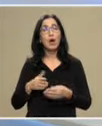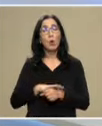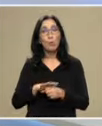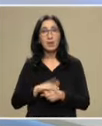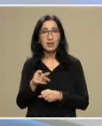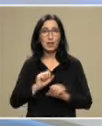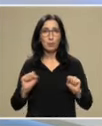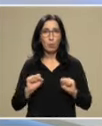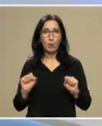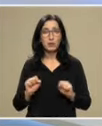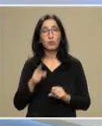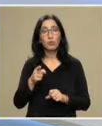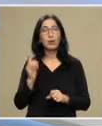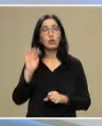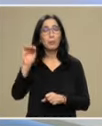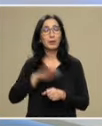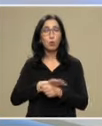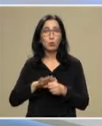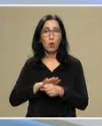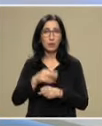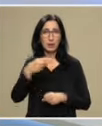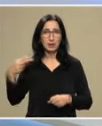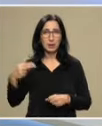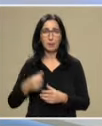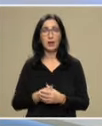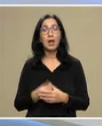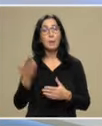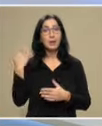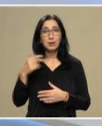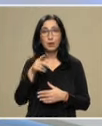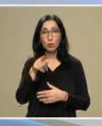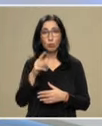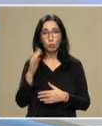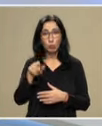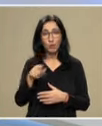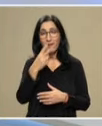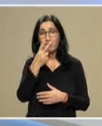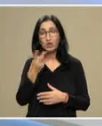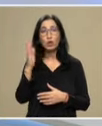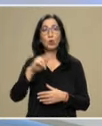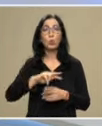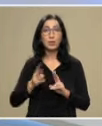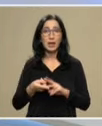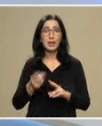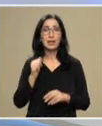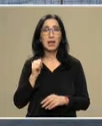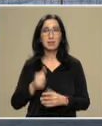тази опасност? Това ще бъде основната тема на днешния ни разговор. Но преди това вижте останалите акценти в